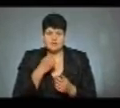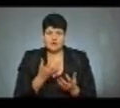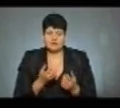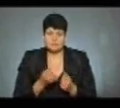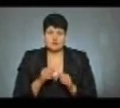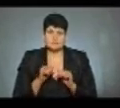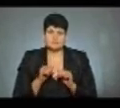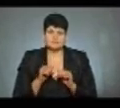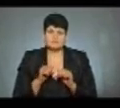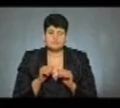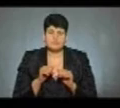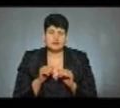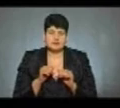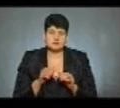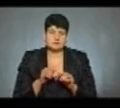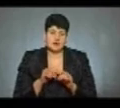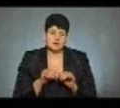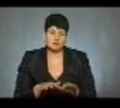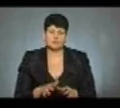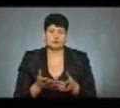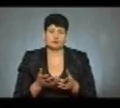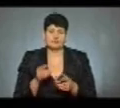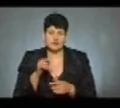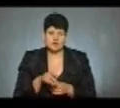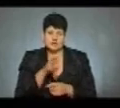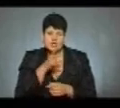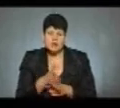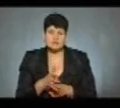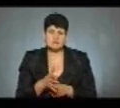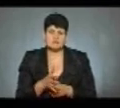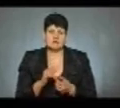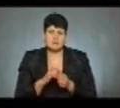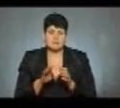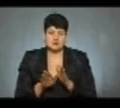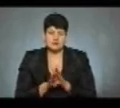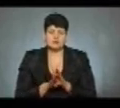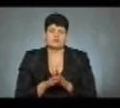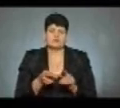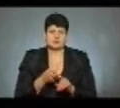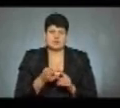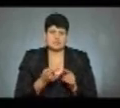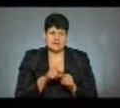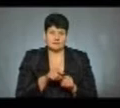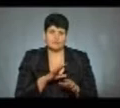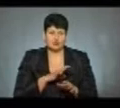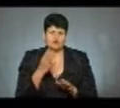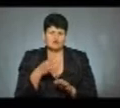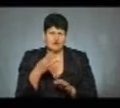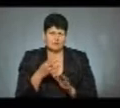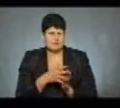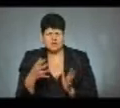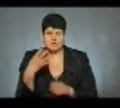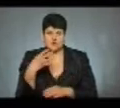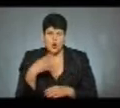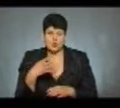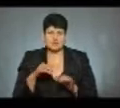підтримці з Міністерства молоді і спорту на той час в Кам'янці-Подільському в рамках заходів молодіжної столиці України відбулося понад 40